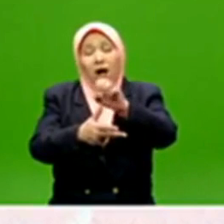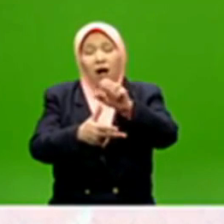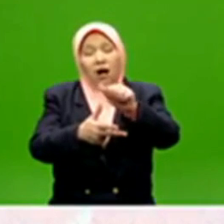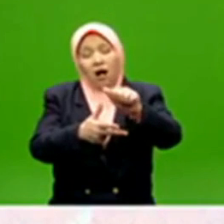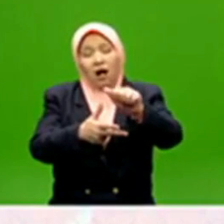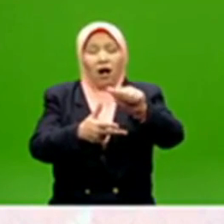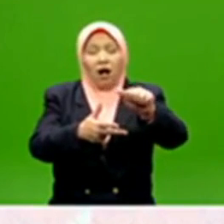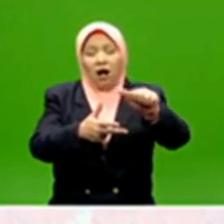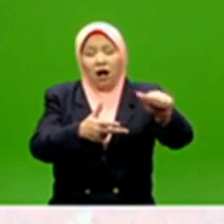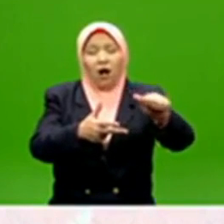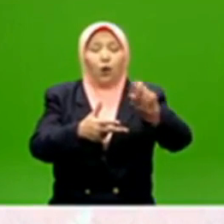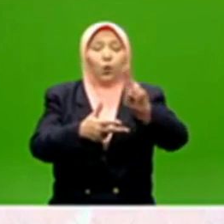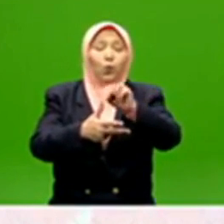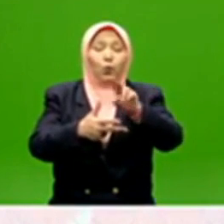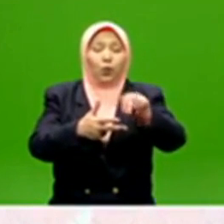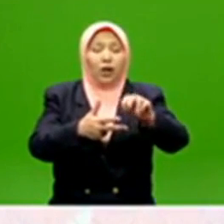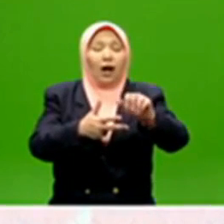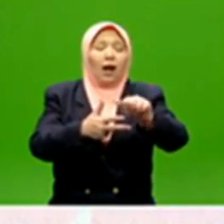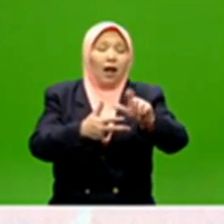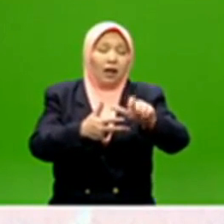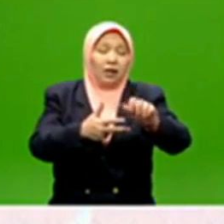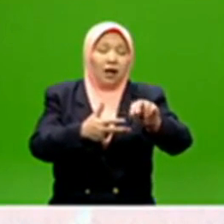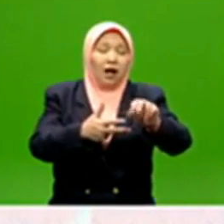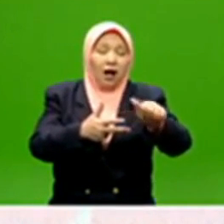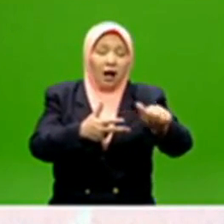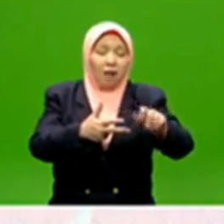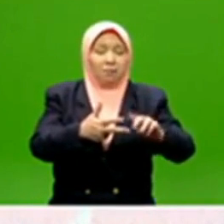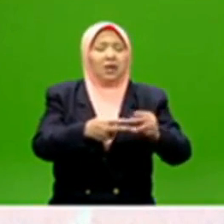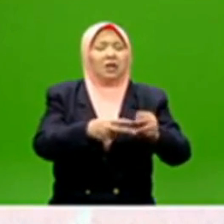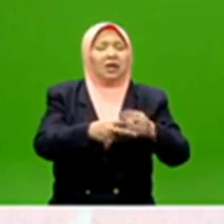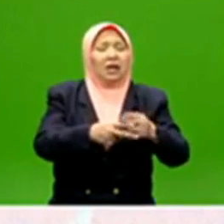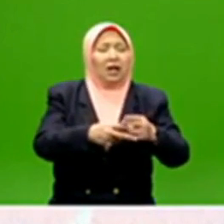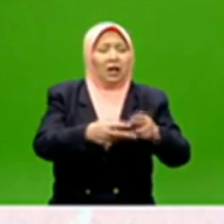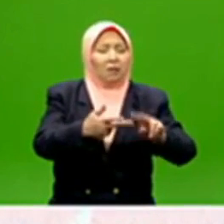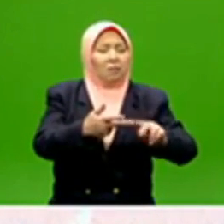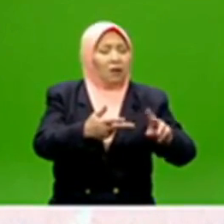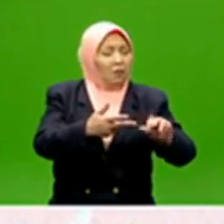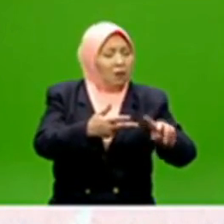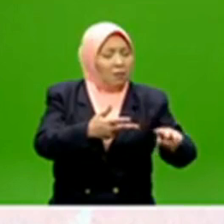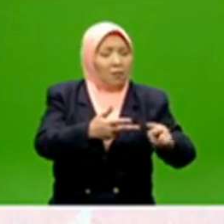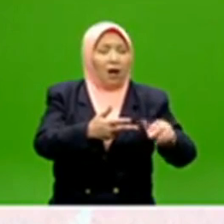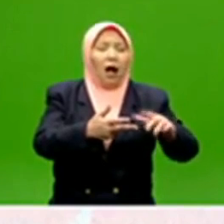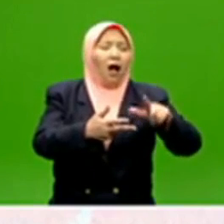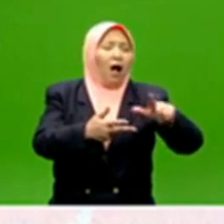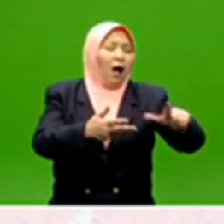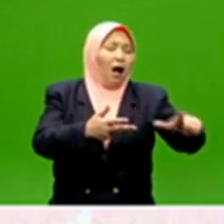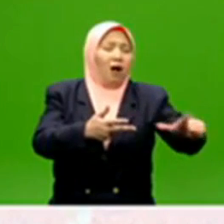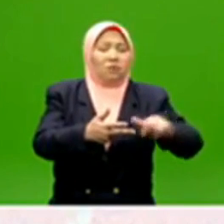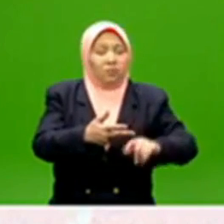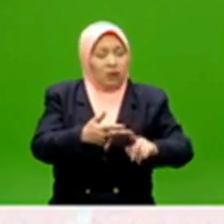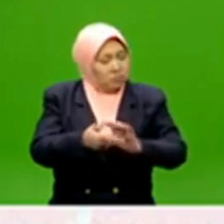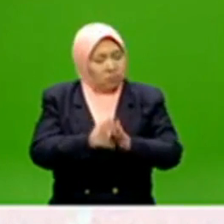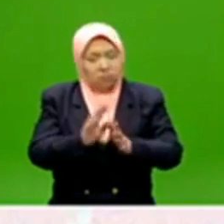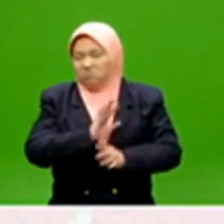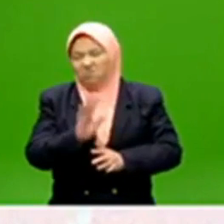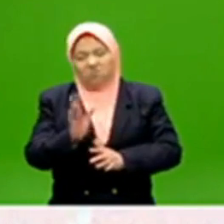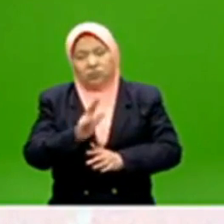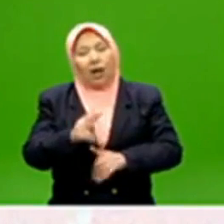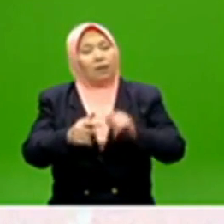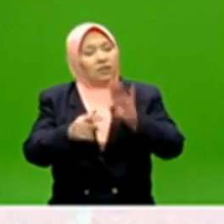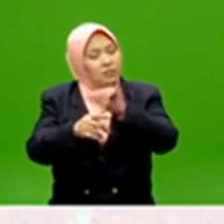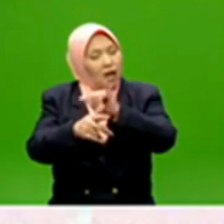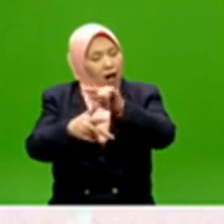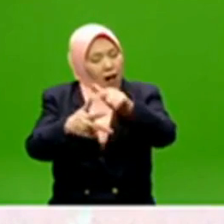sawah unaina aja Ziana faham sabar nah kita